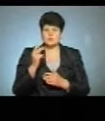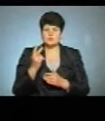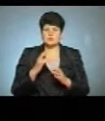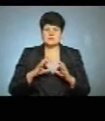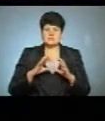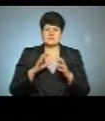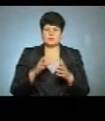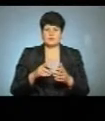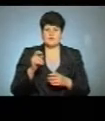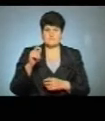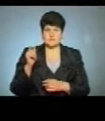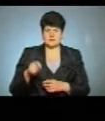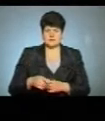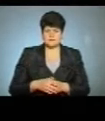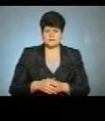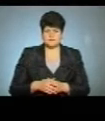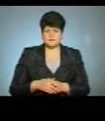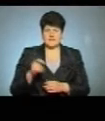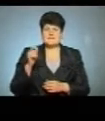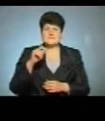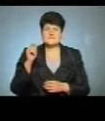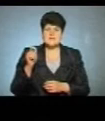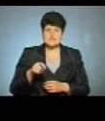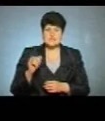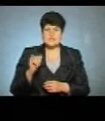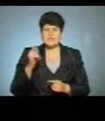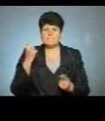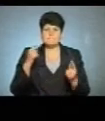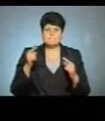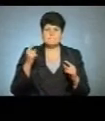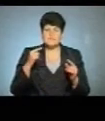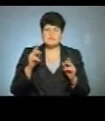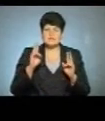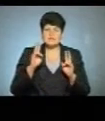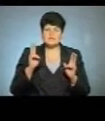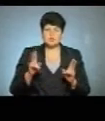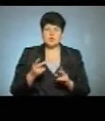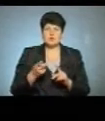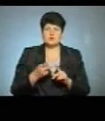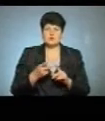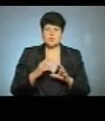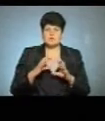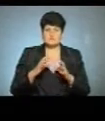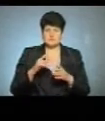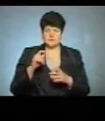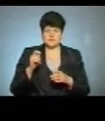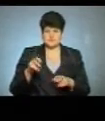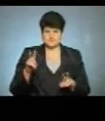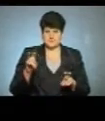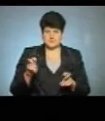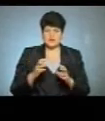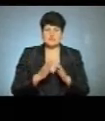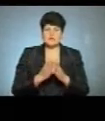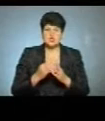про один з експонатів. «Війна і міф. Невідома Друга світова». Книжка надзвичайно